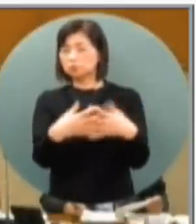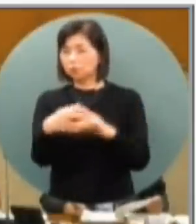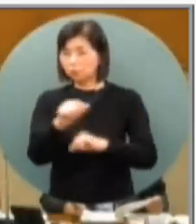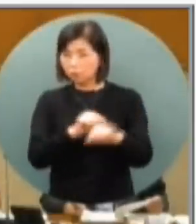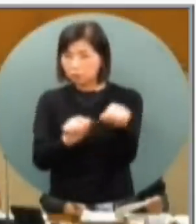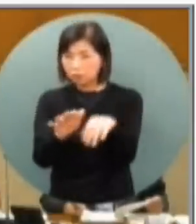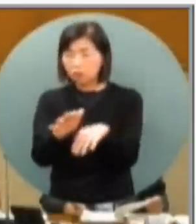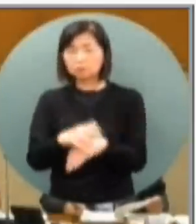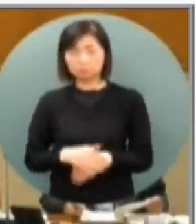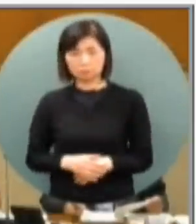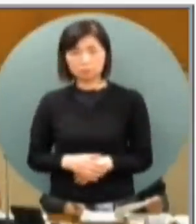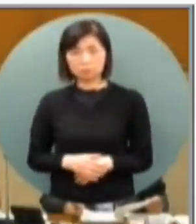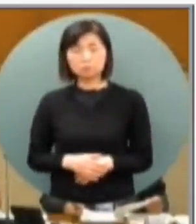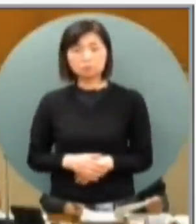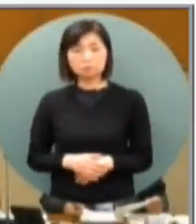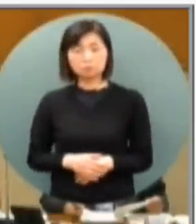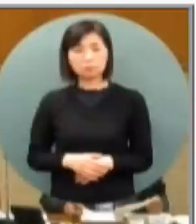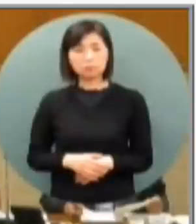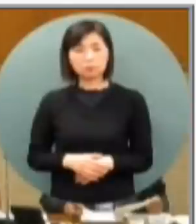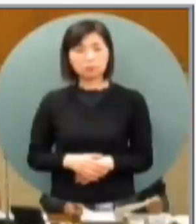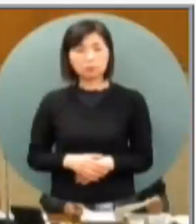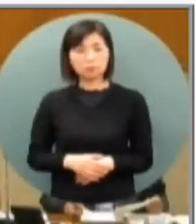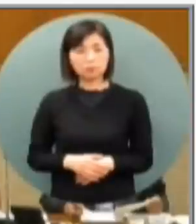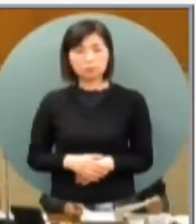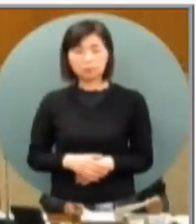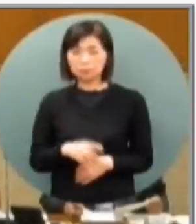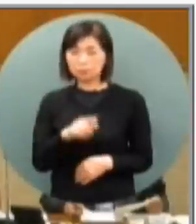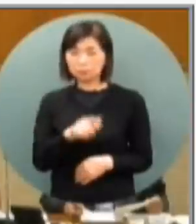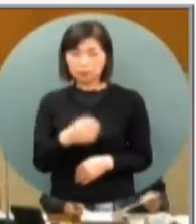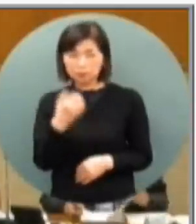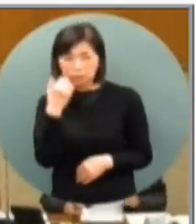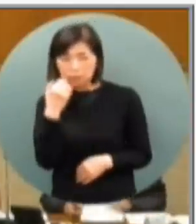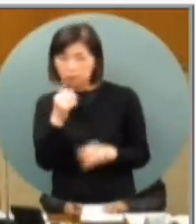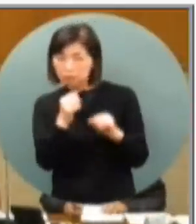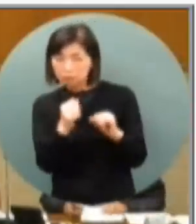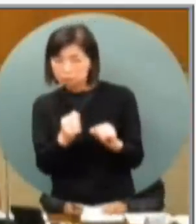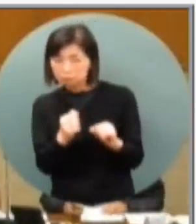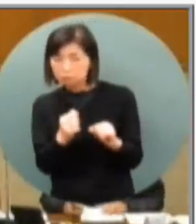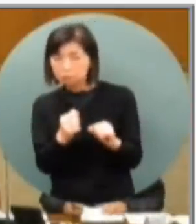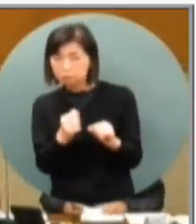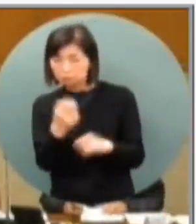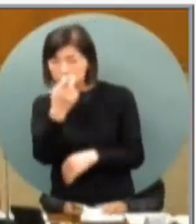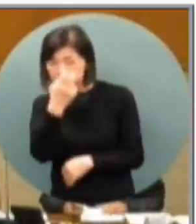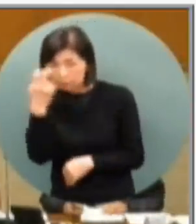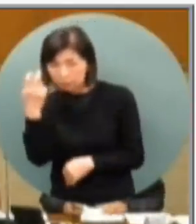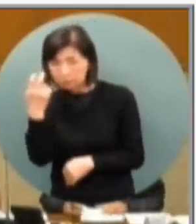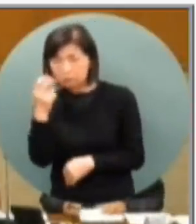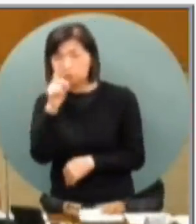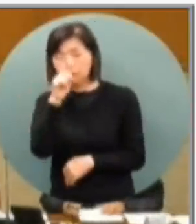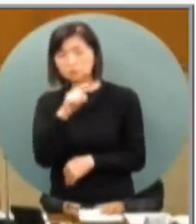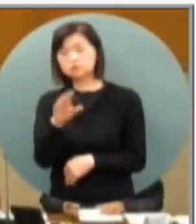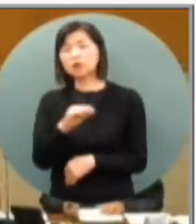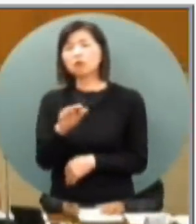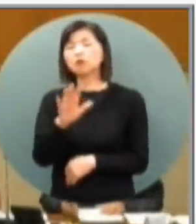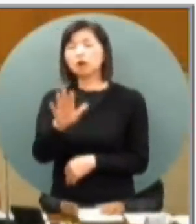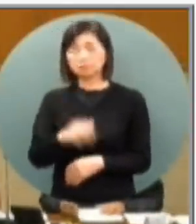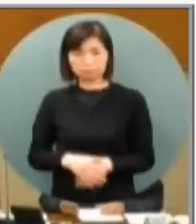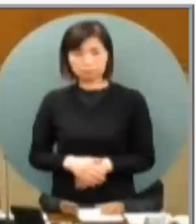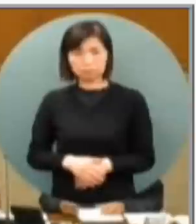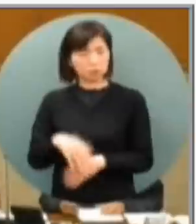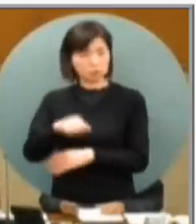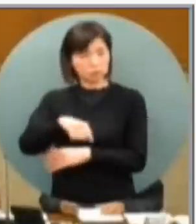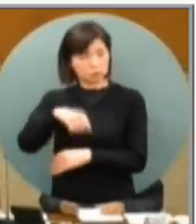これは身元調べ等に悪用される危険性があり、断じて許すことはでき